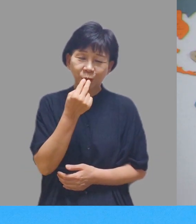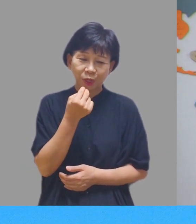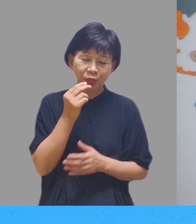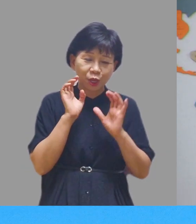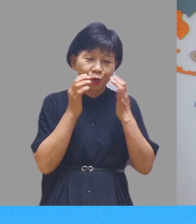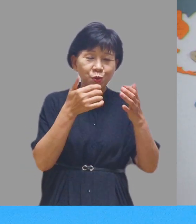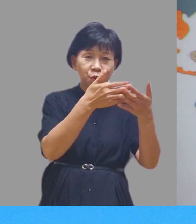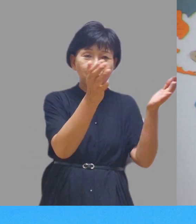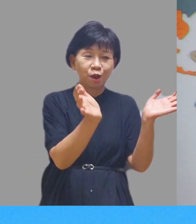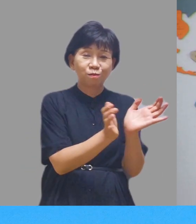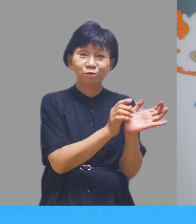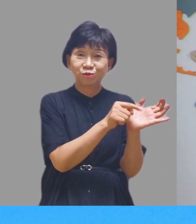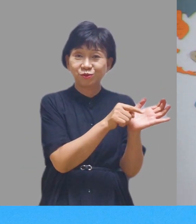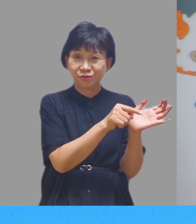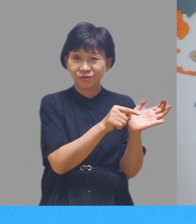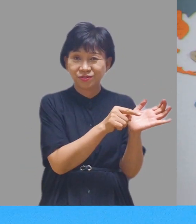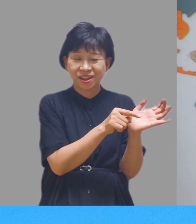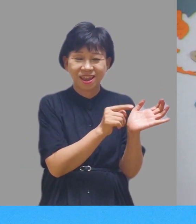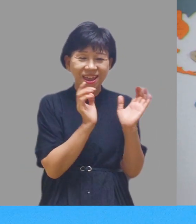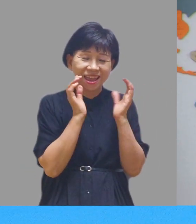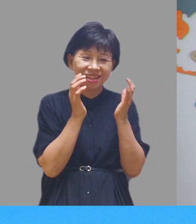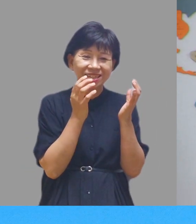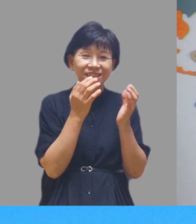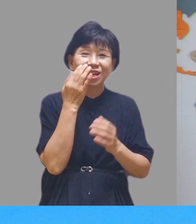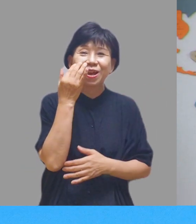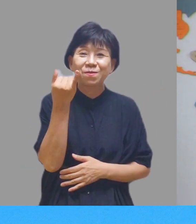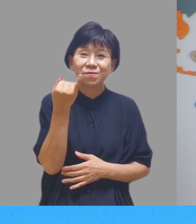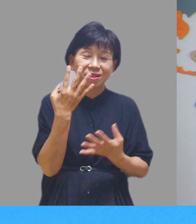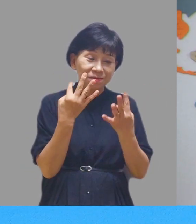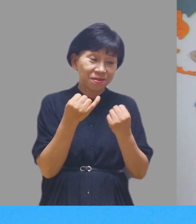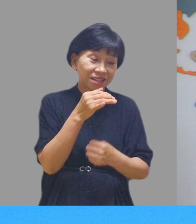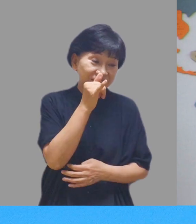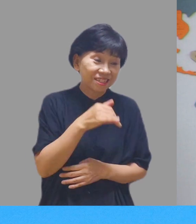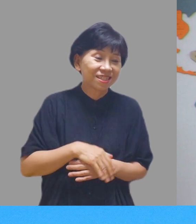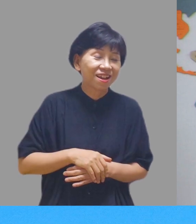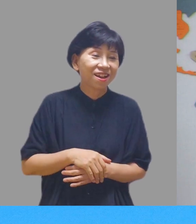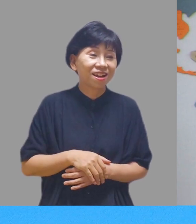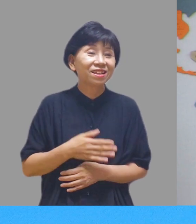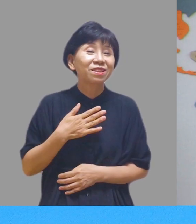모여 있는데, 네. 유아부실 제 목소리 들려요?